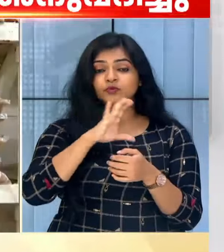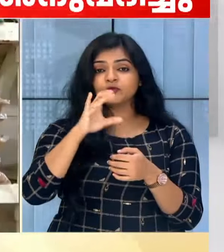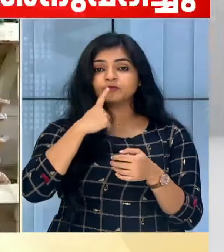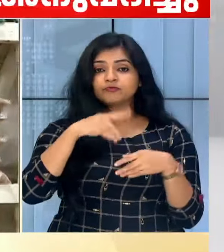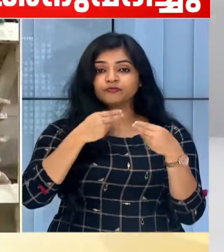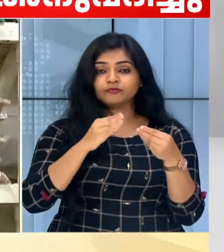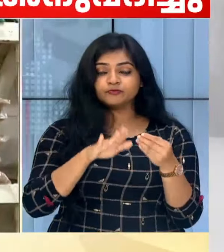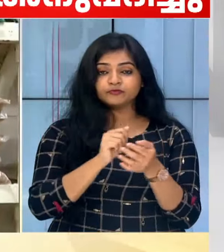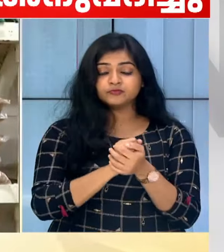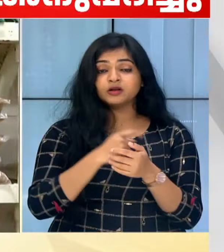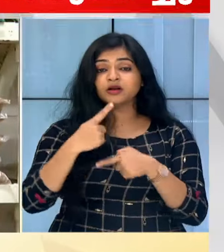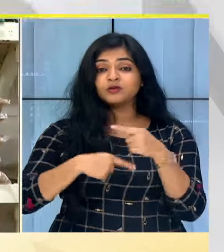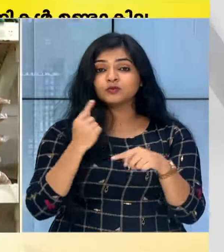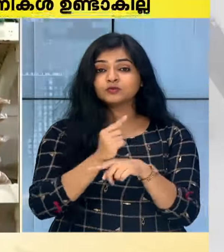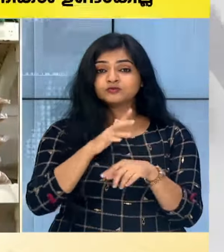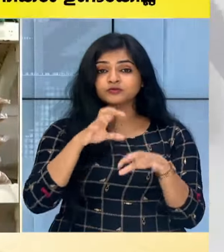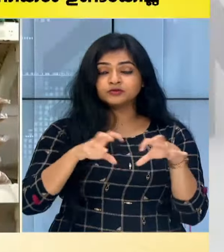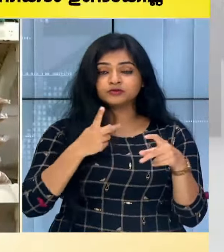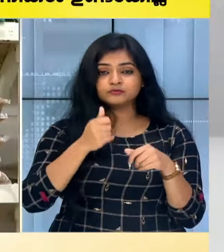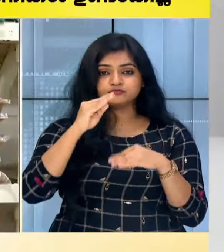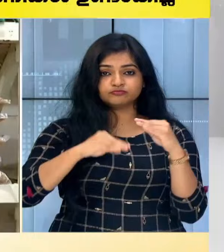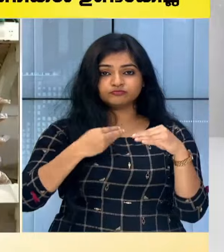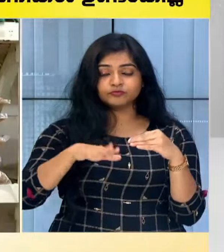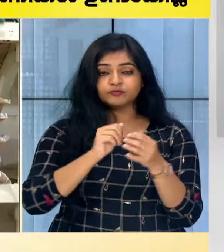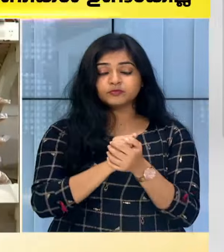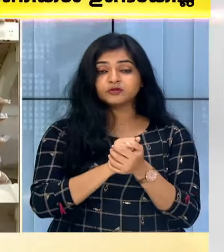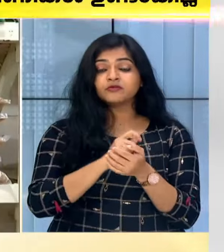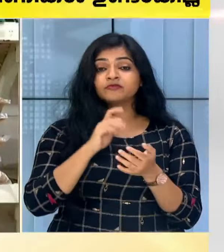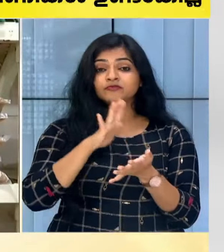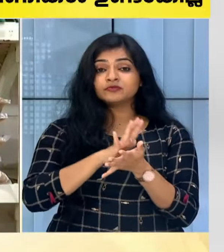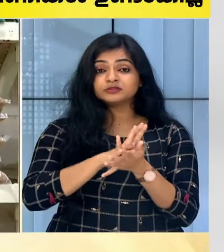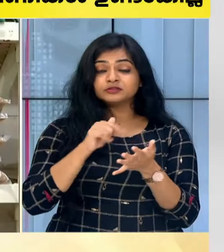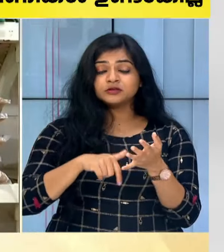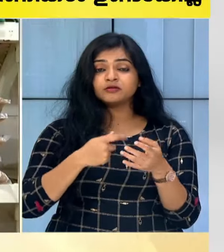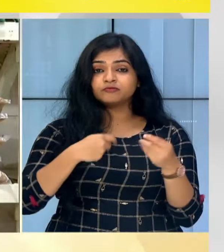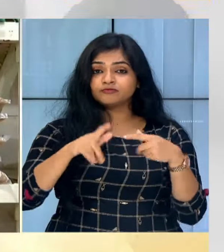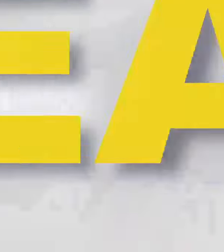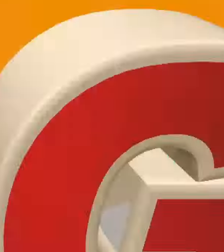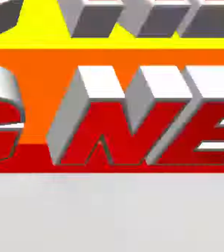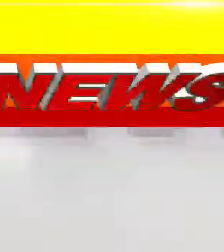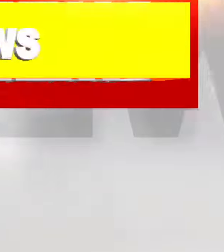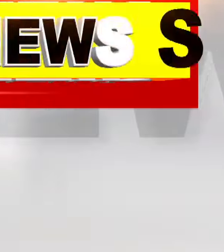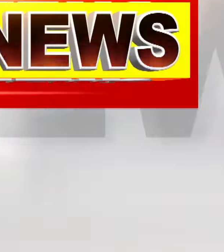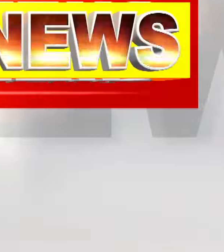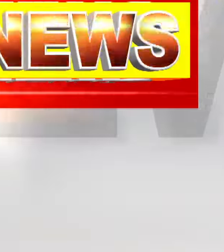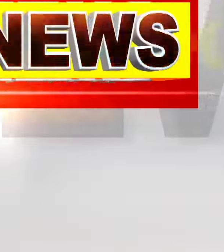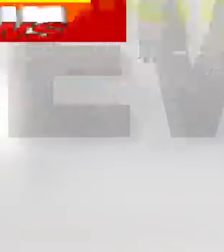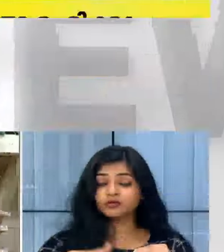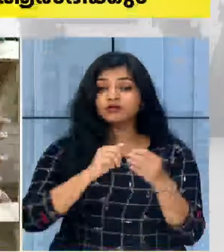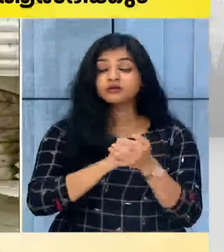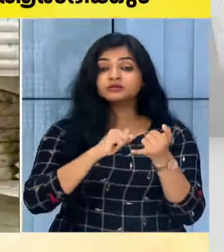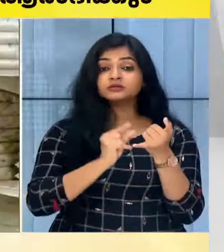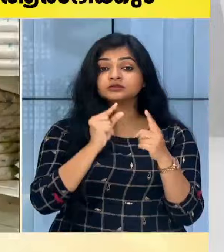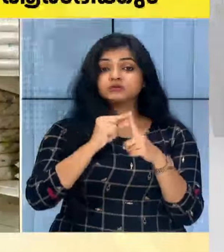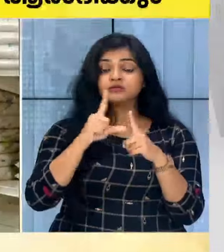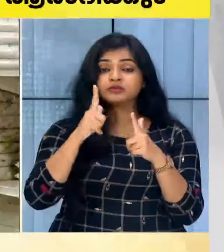നിർദ്ദേശം നൽകിയിരിക്കുന്നത്. സാധാരണഗതിയിൽ ഉത്സവകാല വിൽപ്പനയ്ക്ക് ശേഷമാണ് സബ്സിഡി തുക അനുവദിക്കുക. പക്ഷേ ഇത്തവണ സപ്ലൈകോ കൂടി ഇല്ലാത്ത സാഹചര്യത്തിൽ മുൻകൂറായി